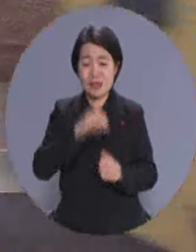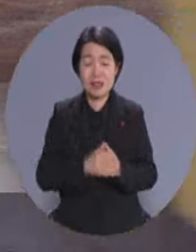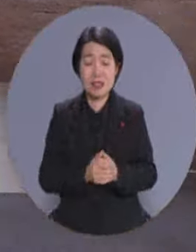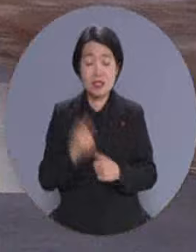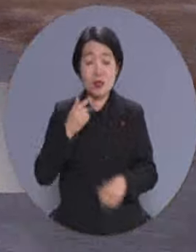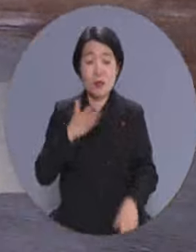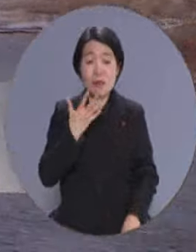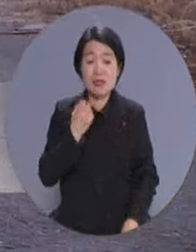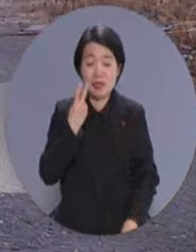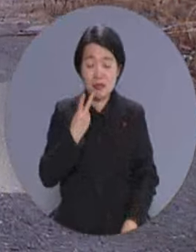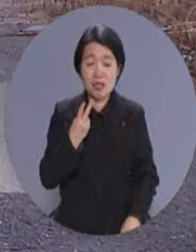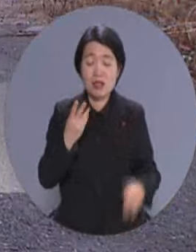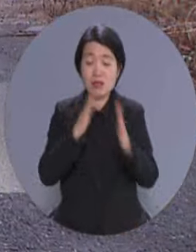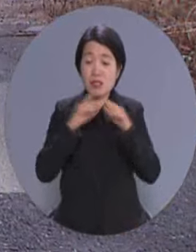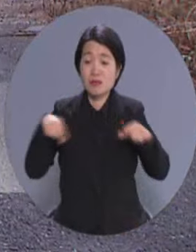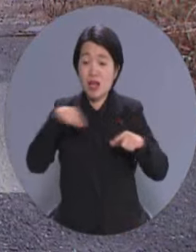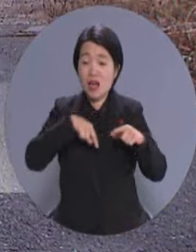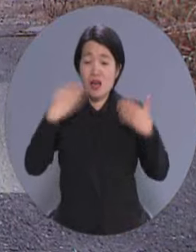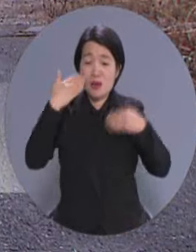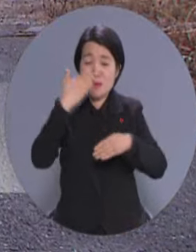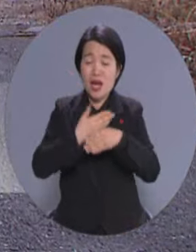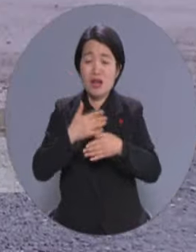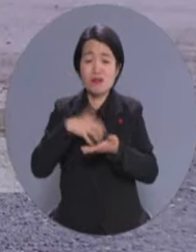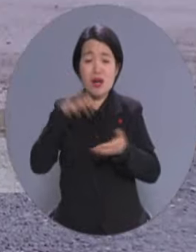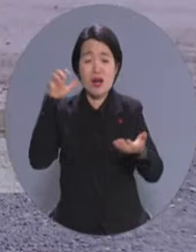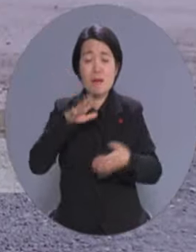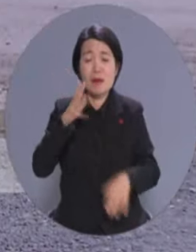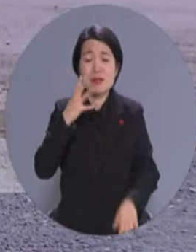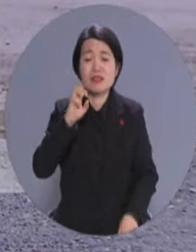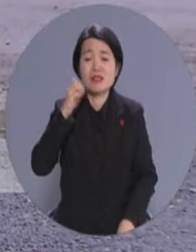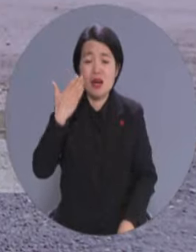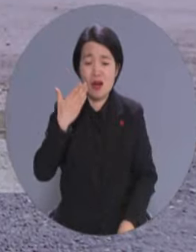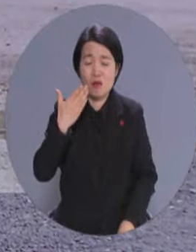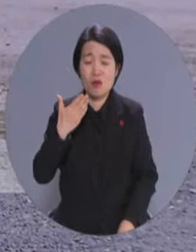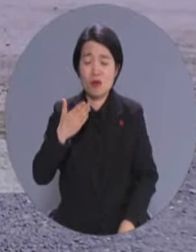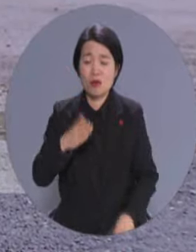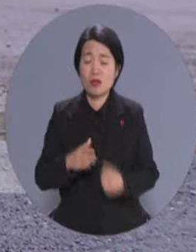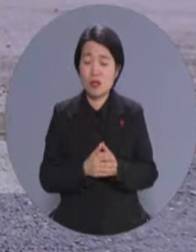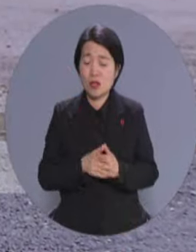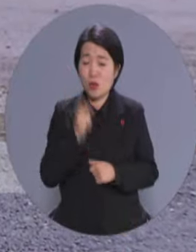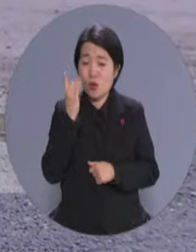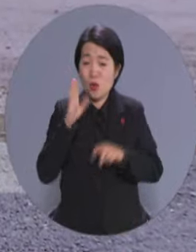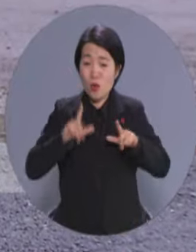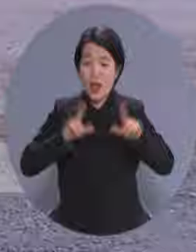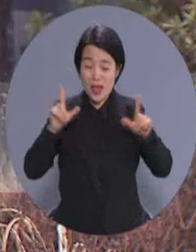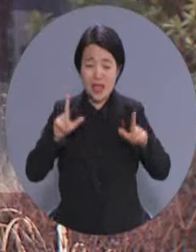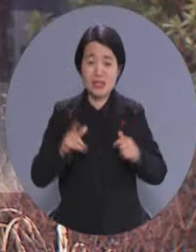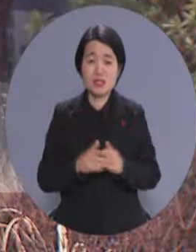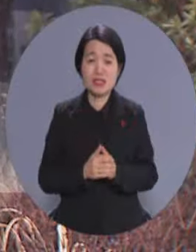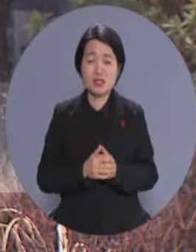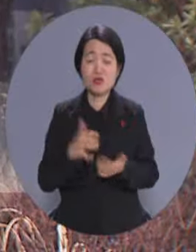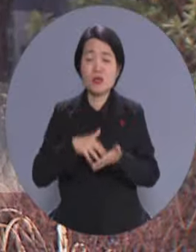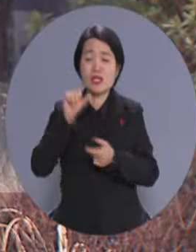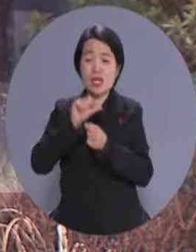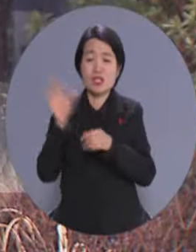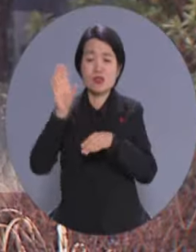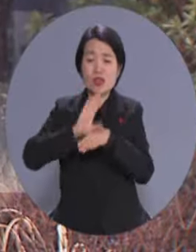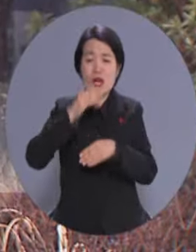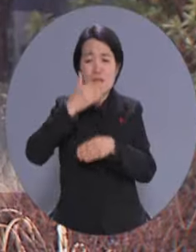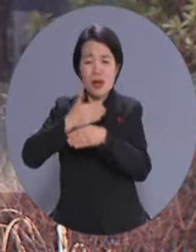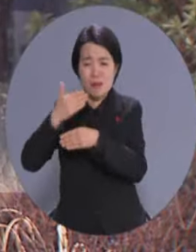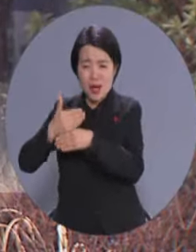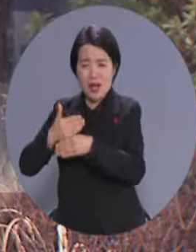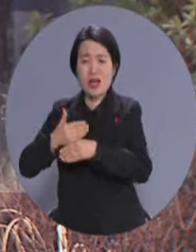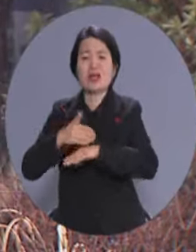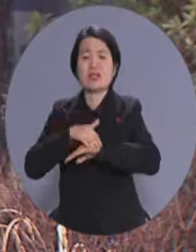1982년부터 전남에서 폐교한 학교는 839곳. 올해는 여수 소라초 신흥분교를 비롯해 5곳이 추가로 문을